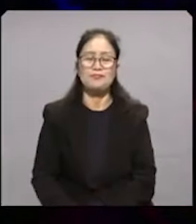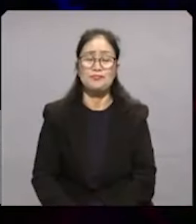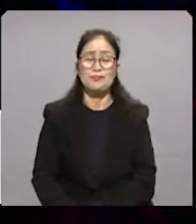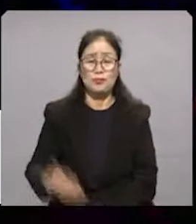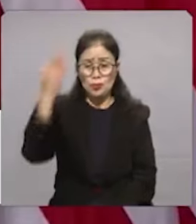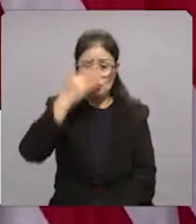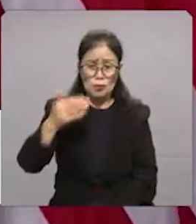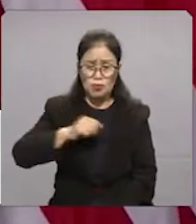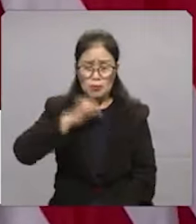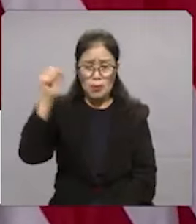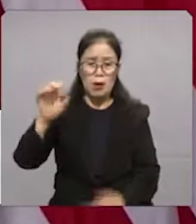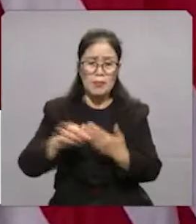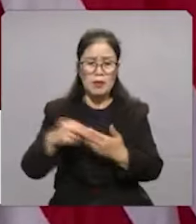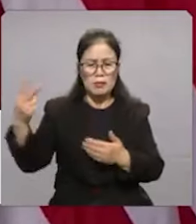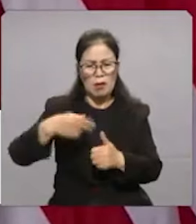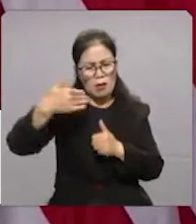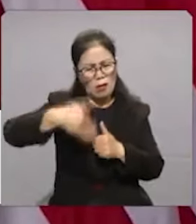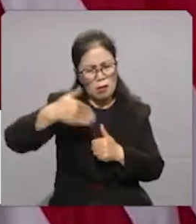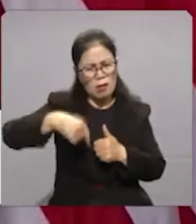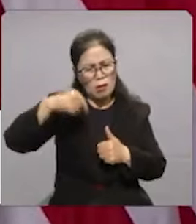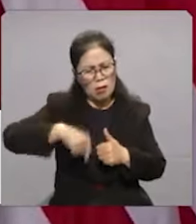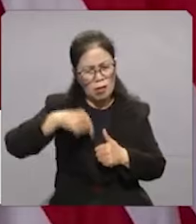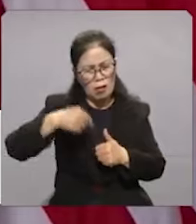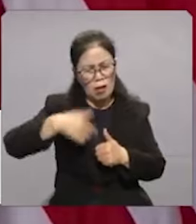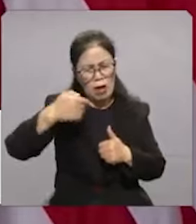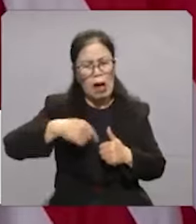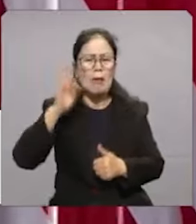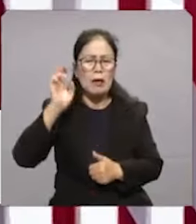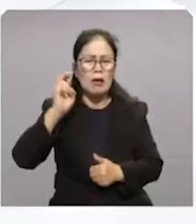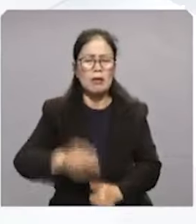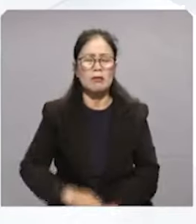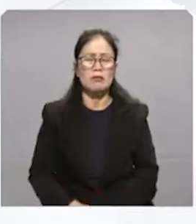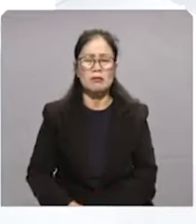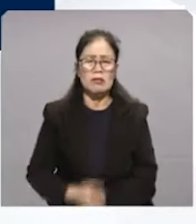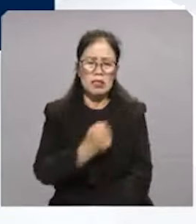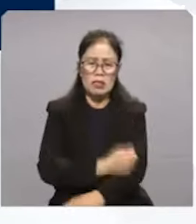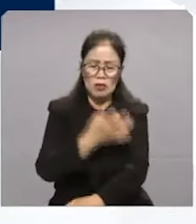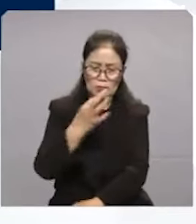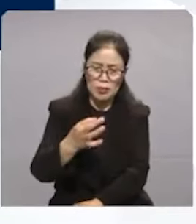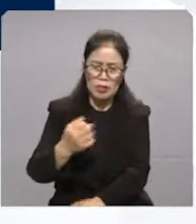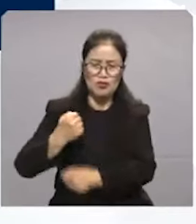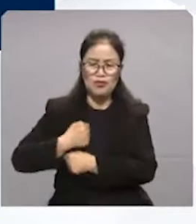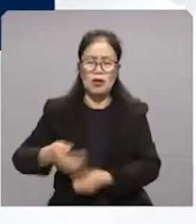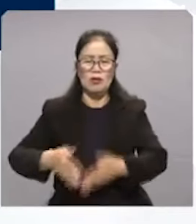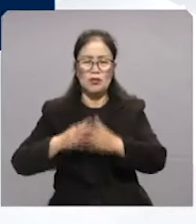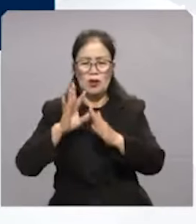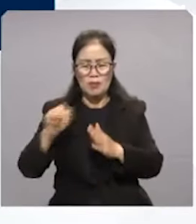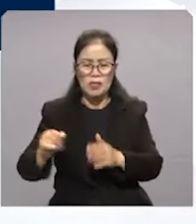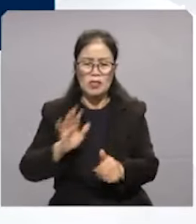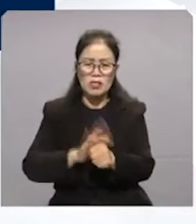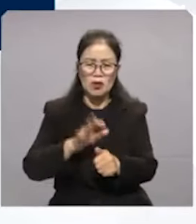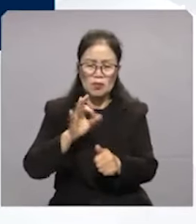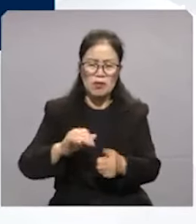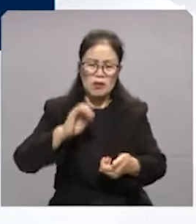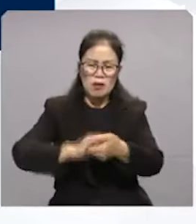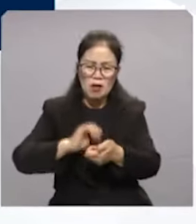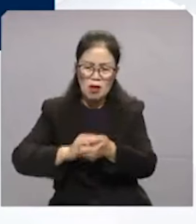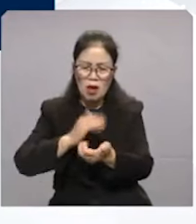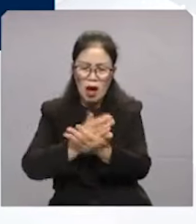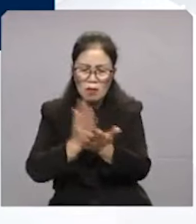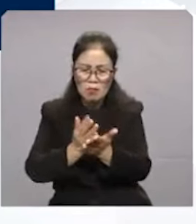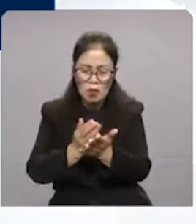재집권하면 재협상 요구가 불가피할 전망입니다. 인건비와 군사 건설비, 군수 지원비에 한정된